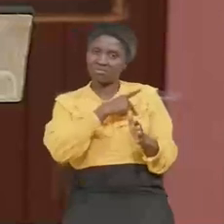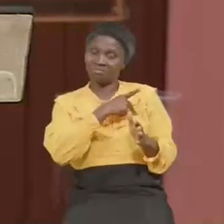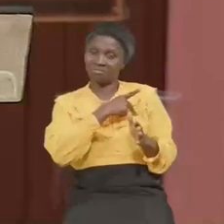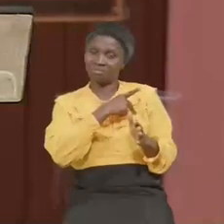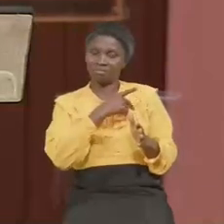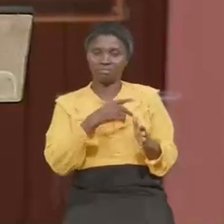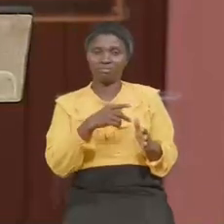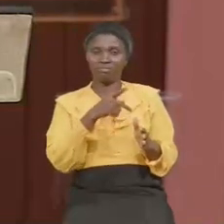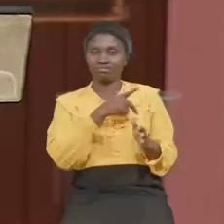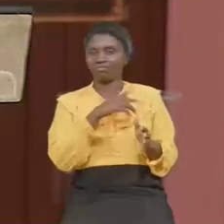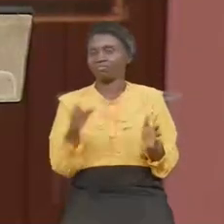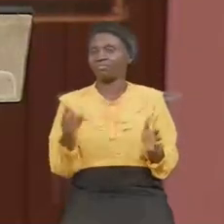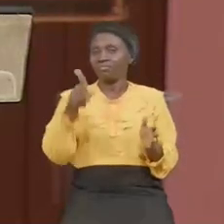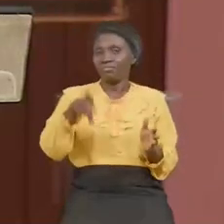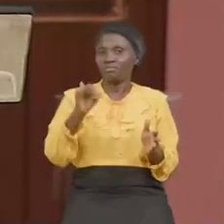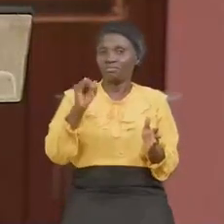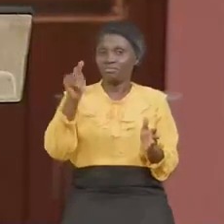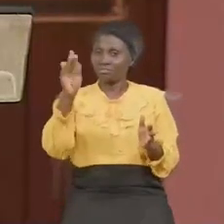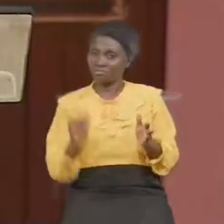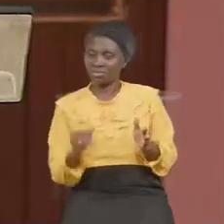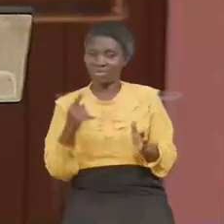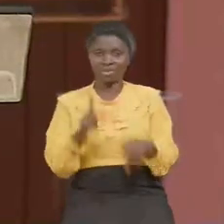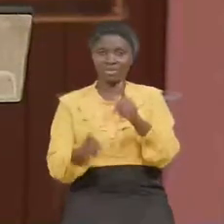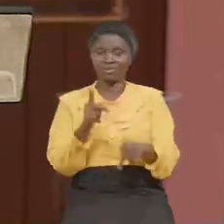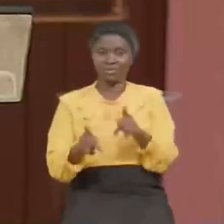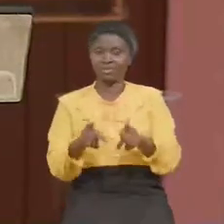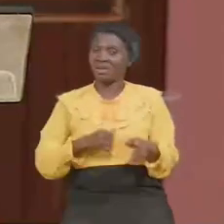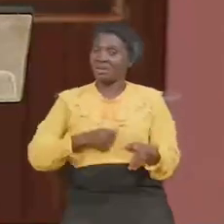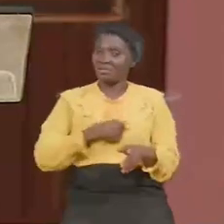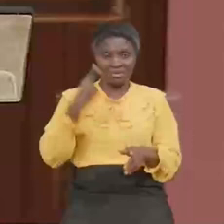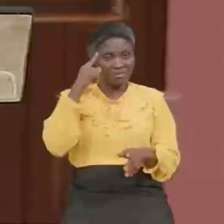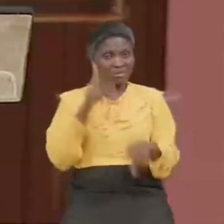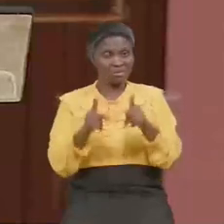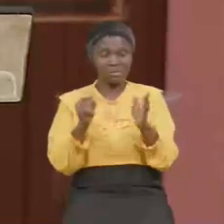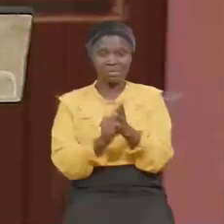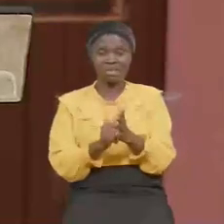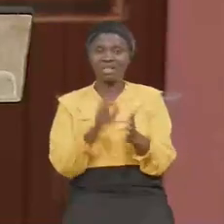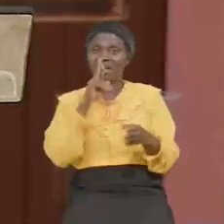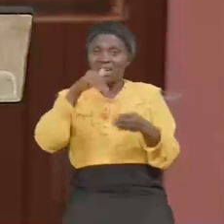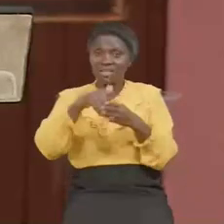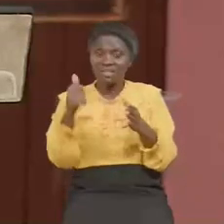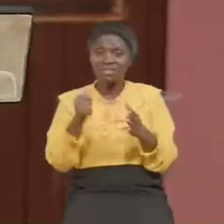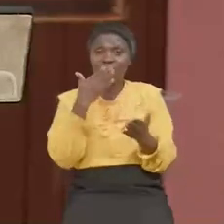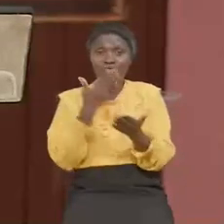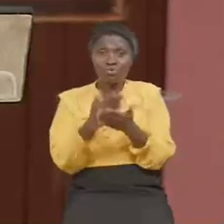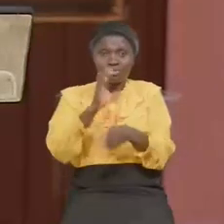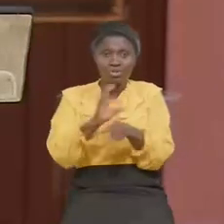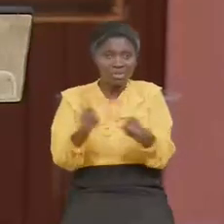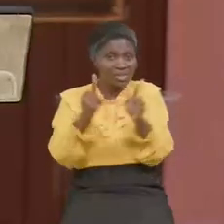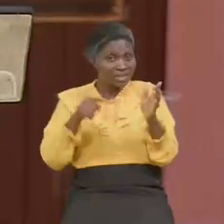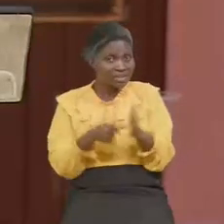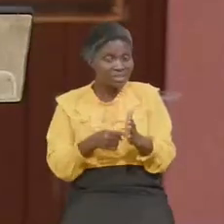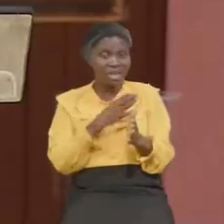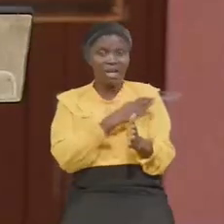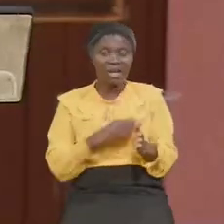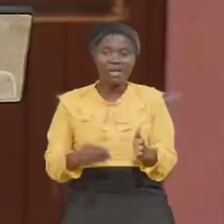comme celle-ci et qui ont décidé qu'ils ne vont pas se repentir après être rétrogradés et gagner une position